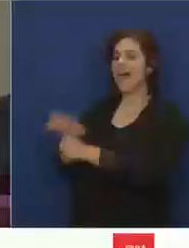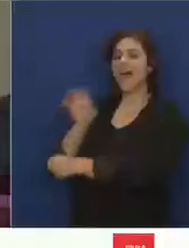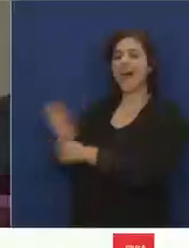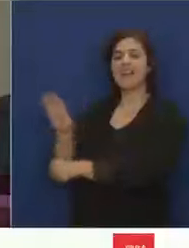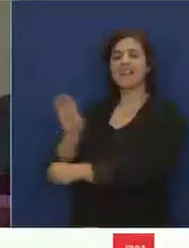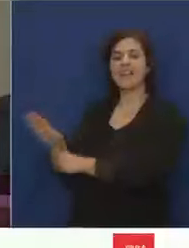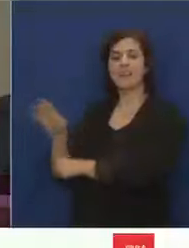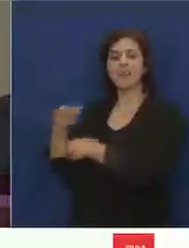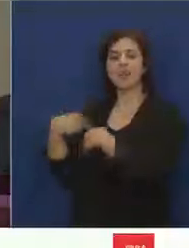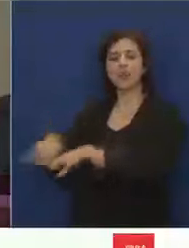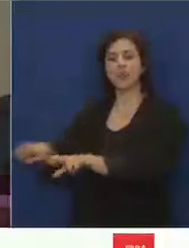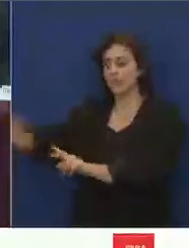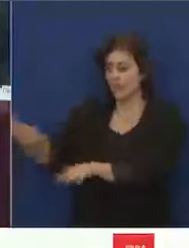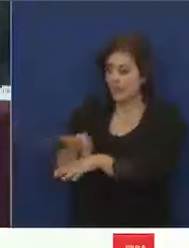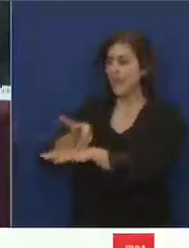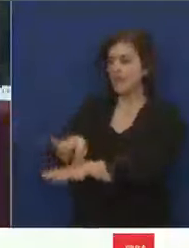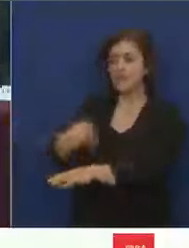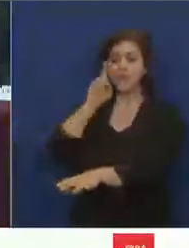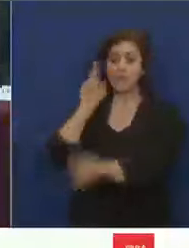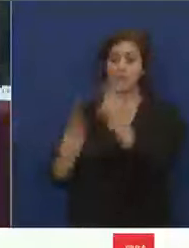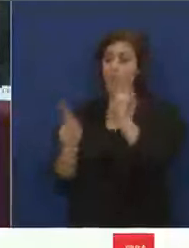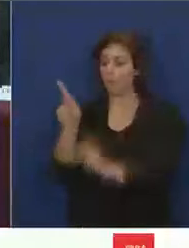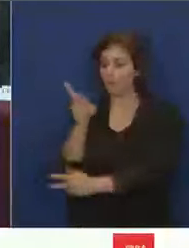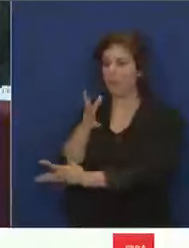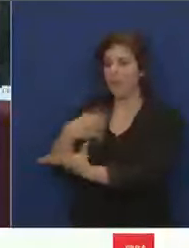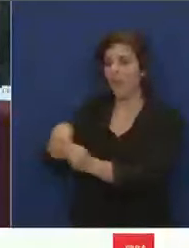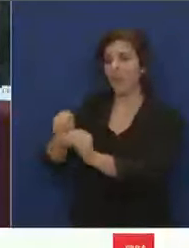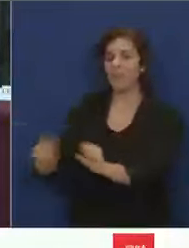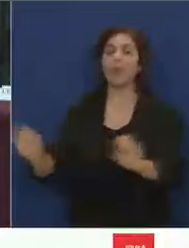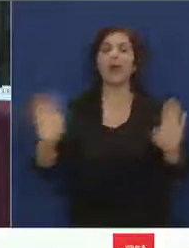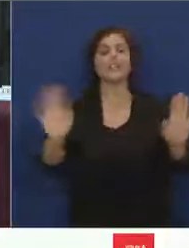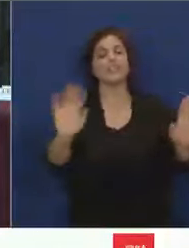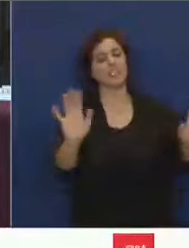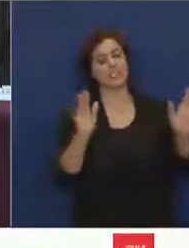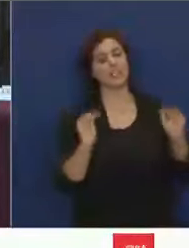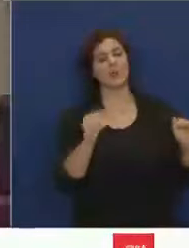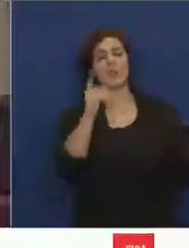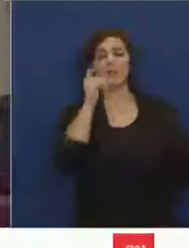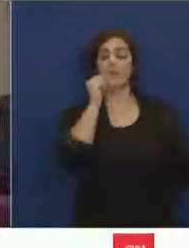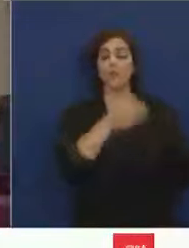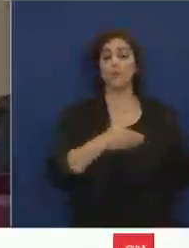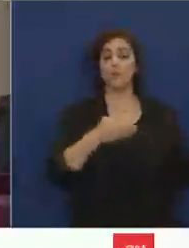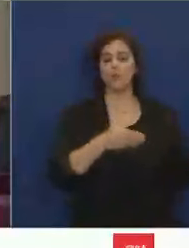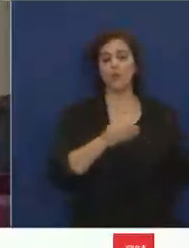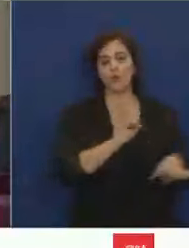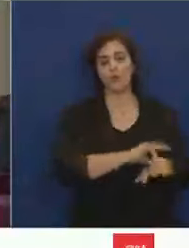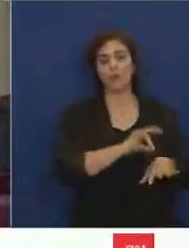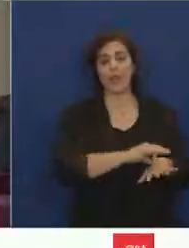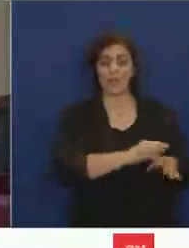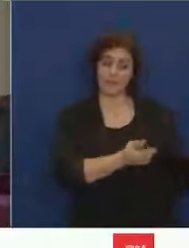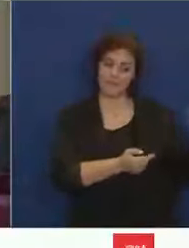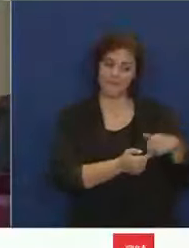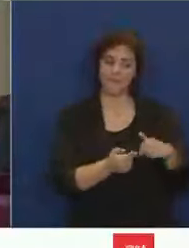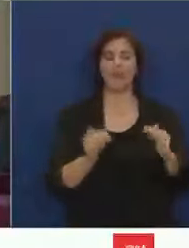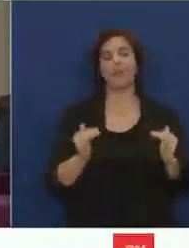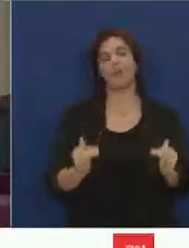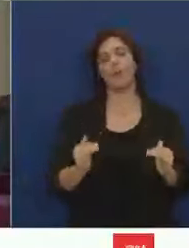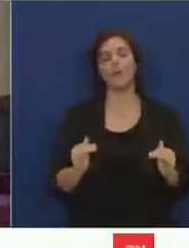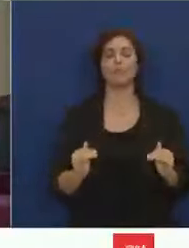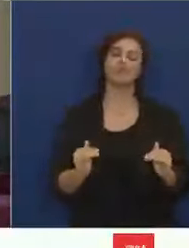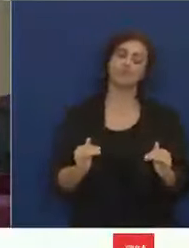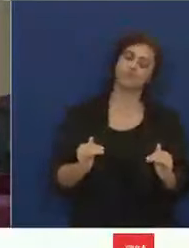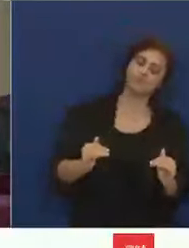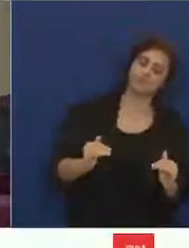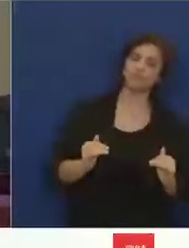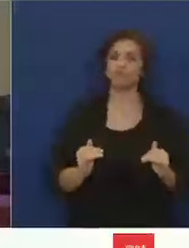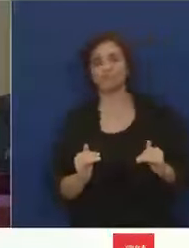pas ce qui peut se passer. Par ailleurs, non, je voudrais quand même dire que Jean-Claude Menot est souffrant et qu'il a quand même tenu à venir. Donc peut-être reportera-t-il à